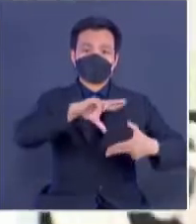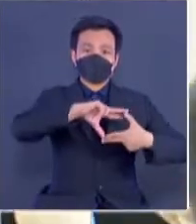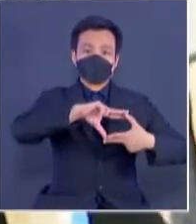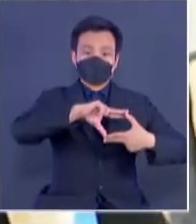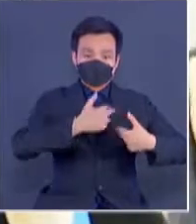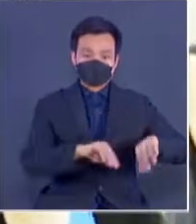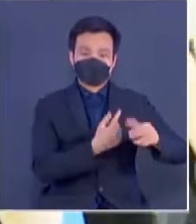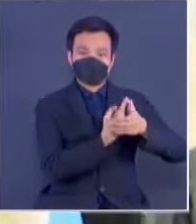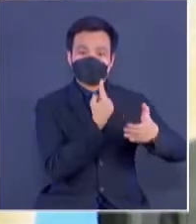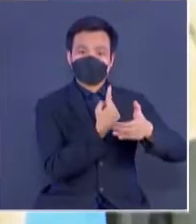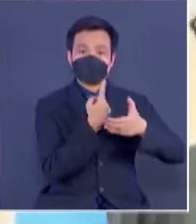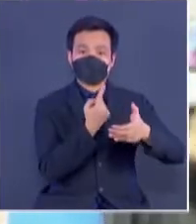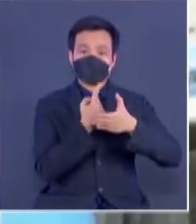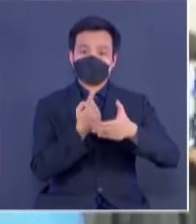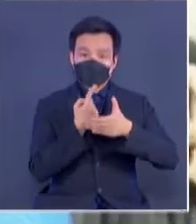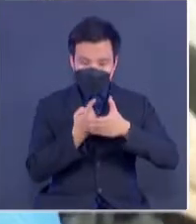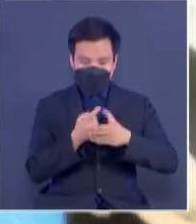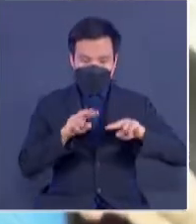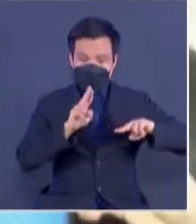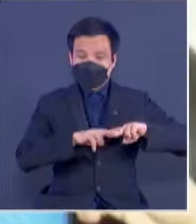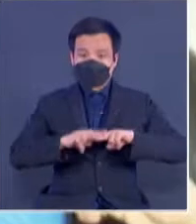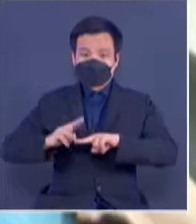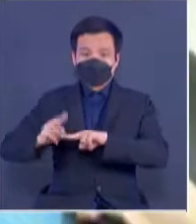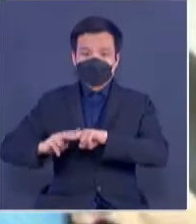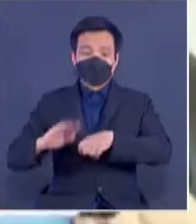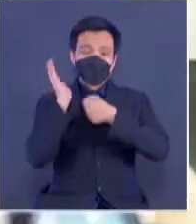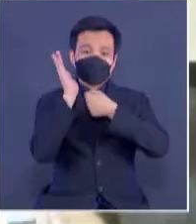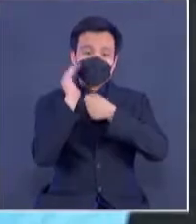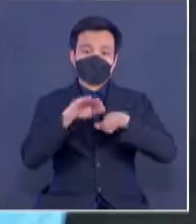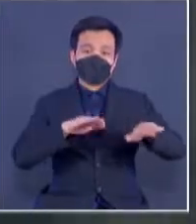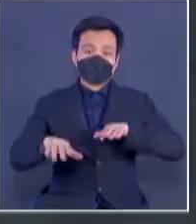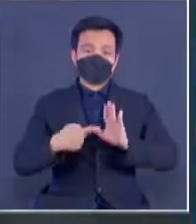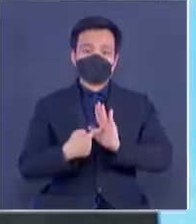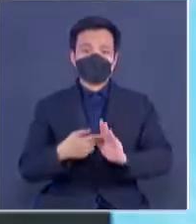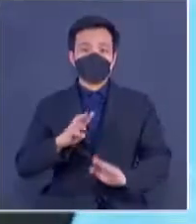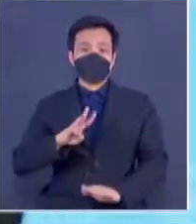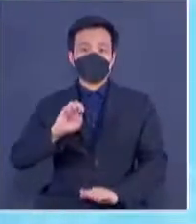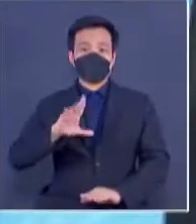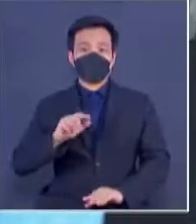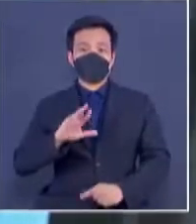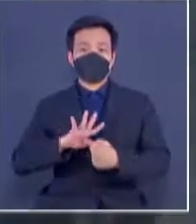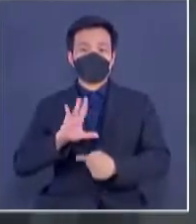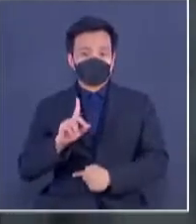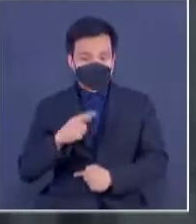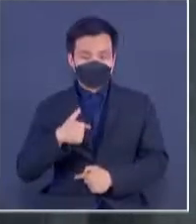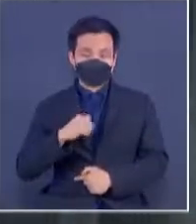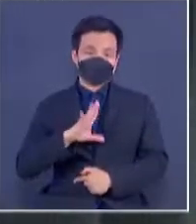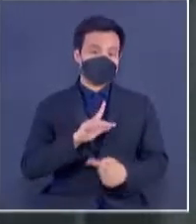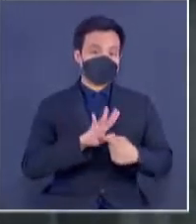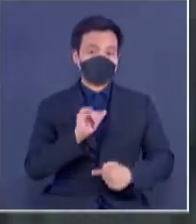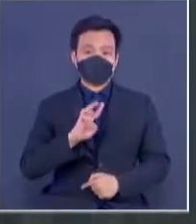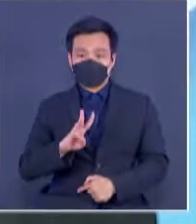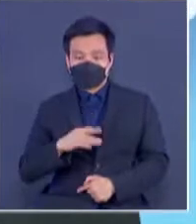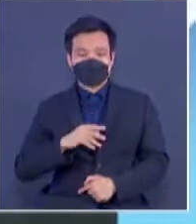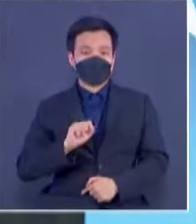ำของพรรคก็มาร่วมกันแถลงข่าวพร้อมหน้าพร้อมตานะครับนายวิรัตนายชัยวุฒินายสุชาติจักข